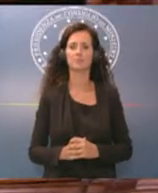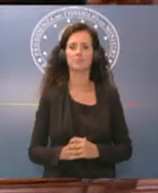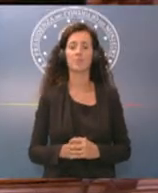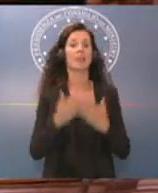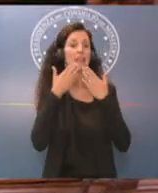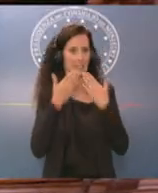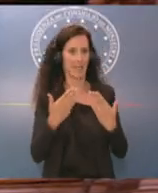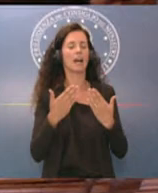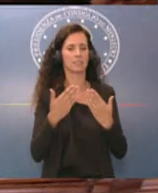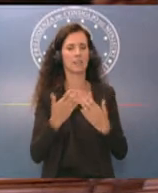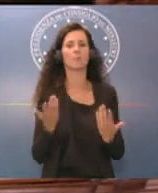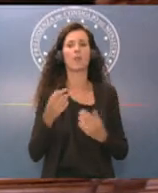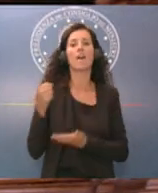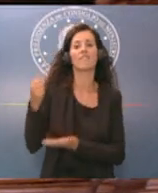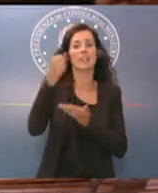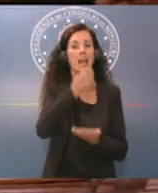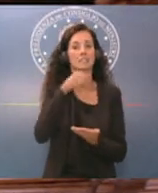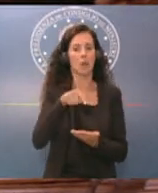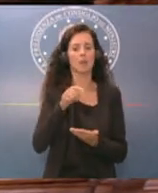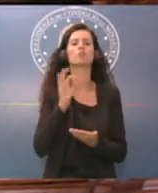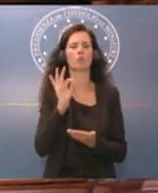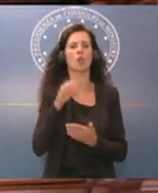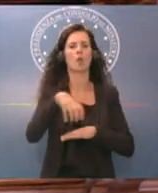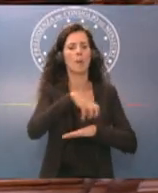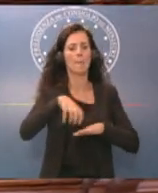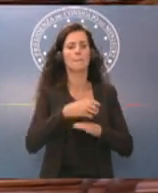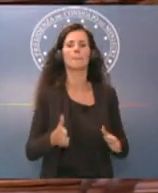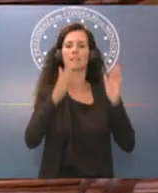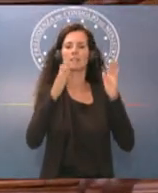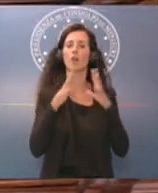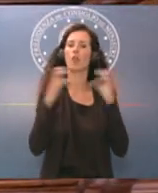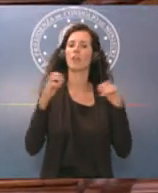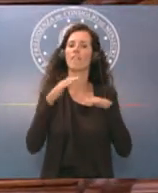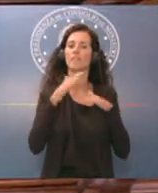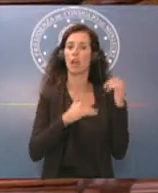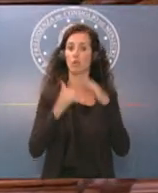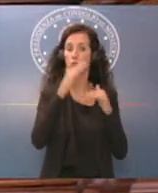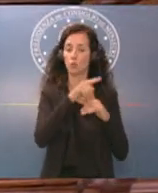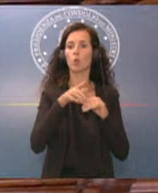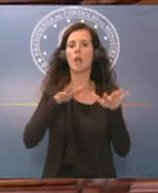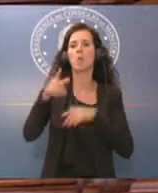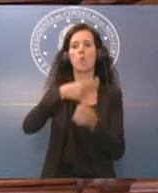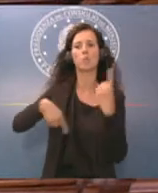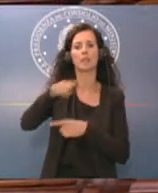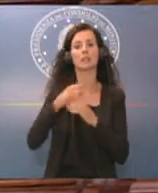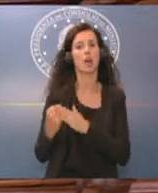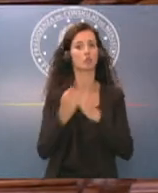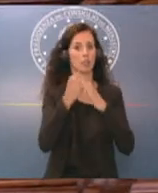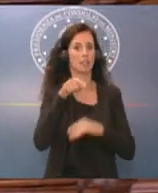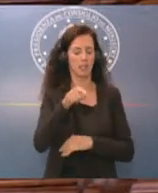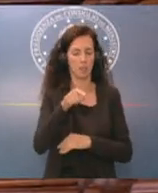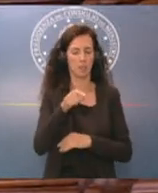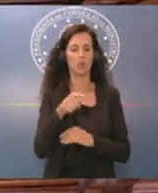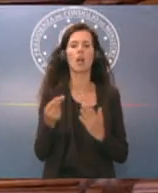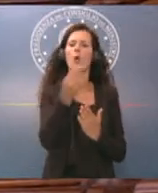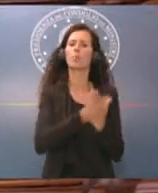Il finanziamento è stato appunto del Ministero delle Infrastrutture e della Mobilità Sostenibili ed è un progetto